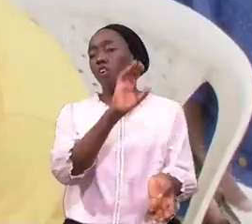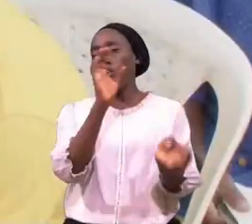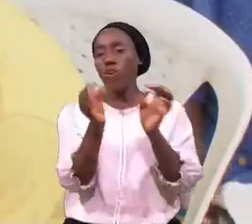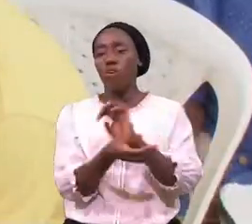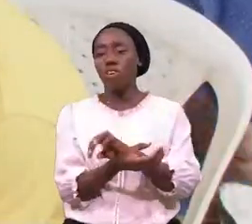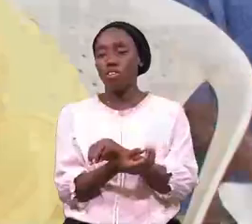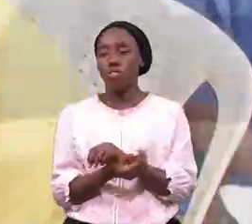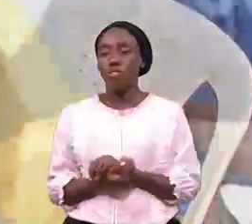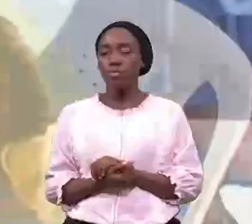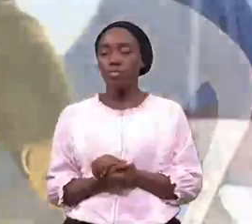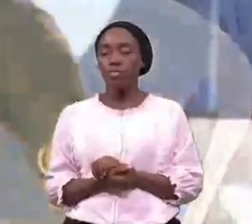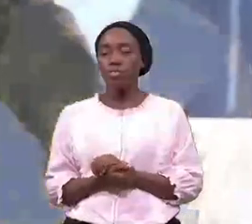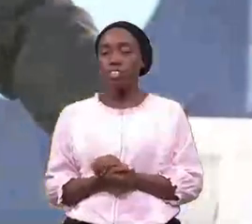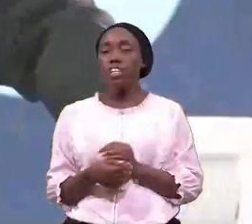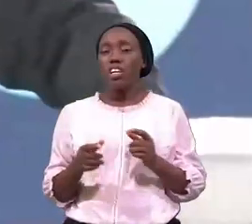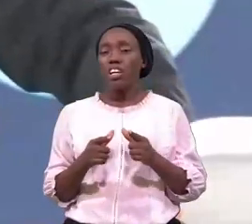conversions.